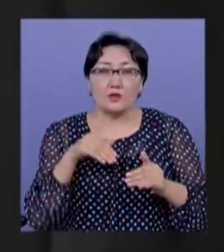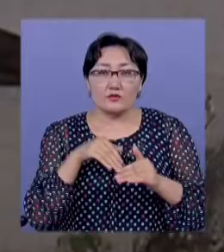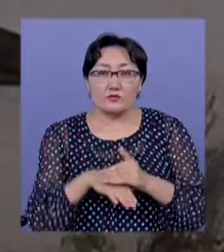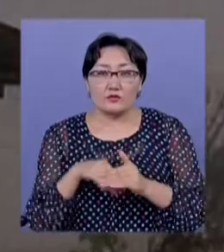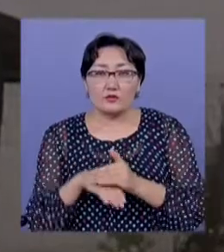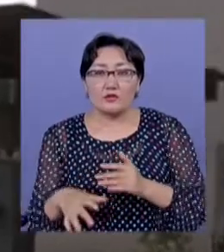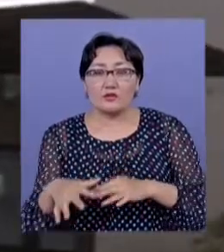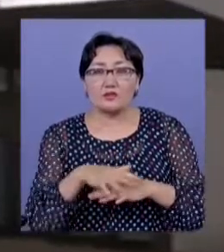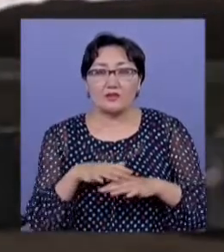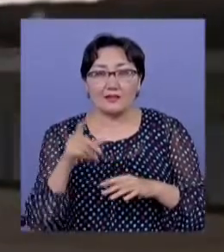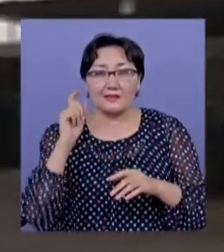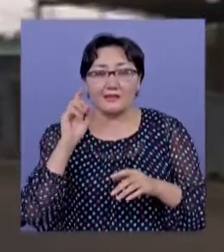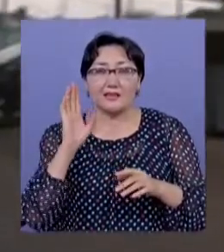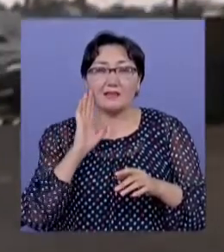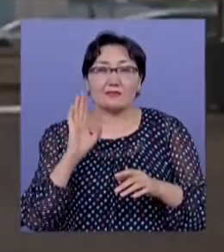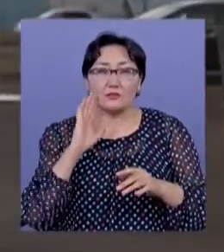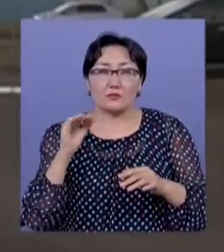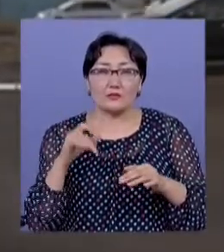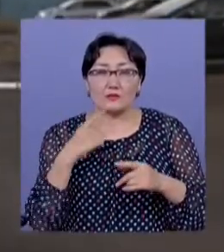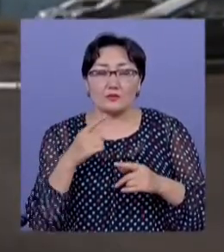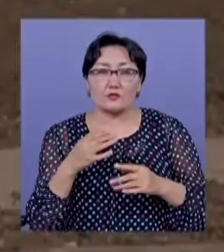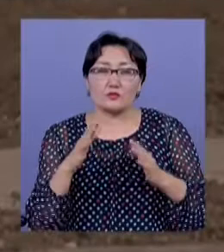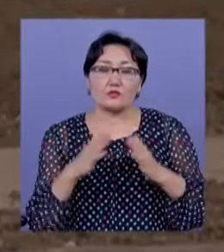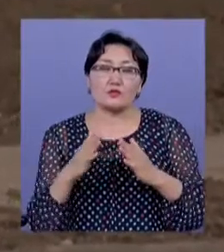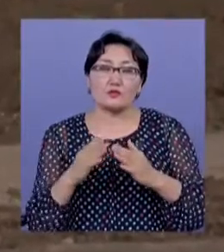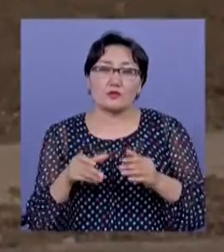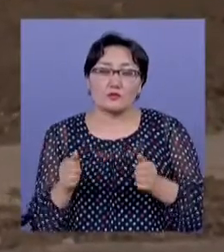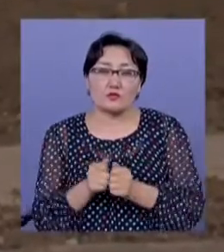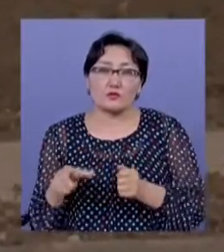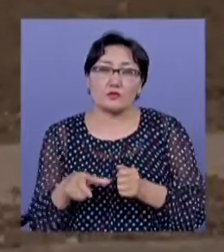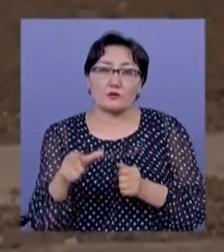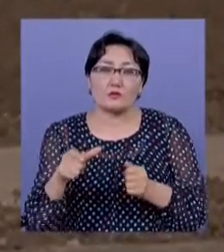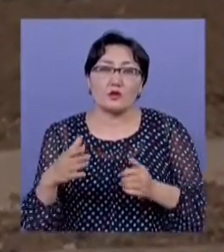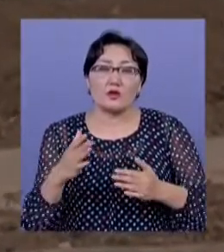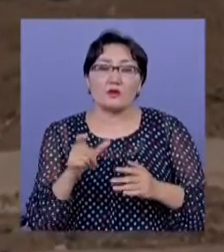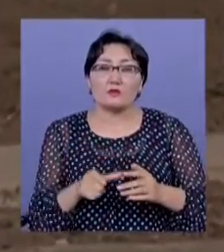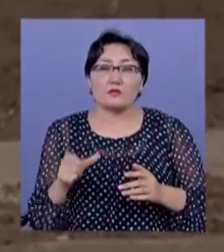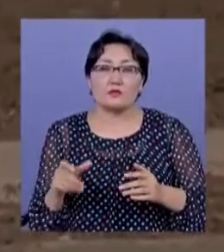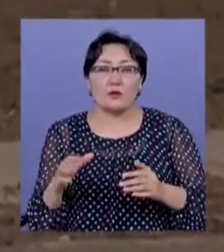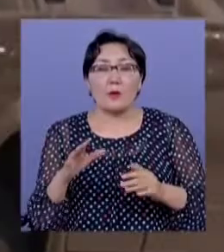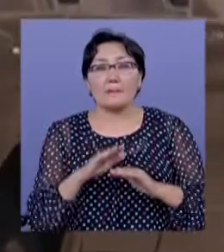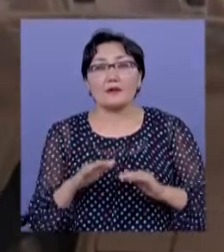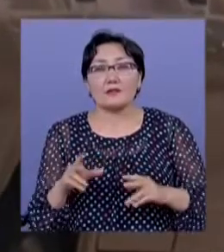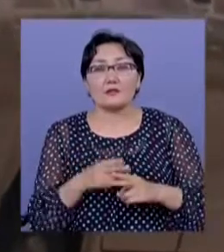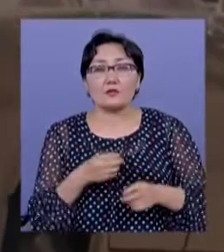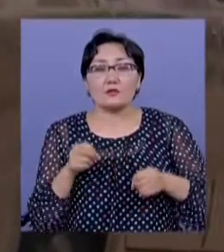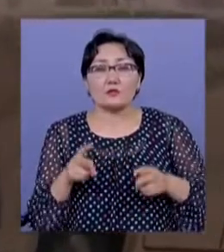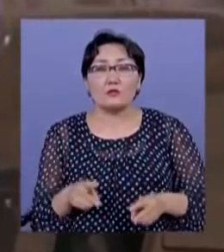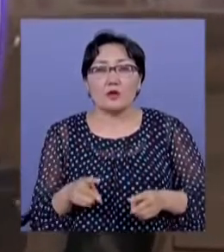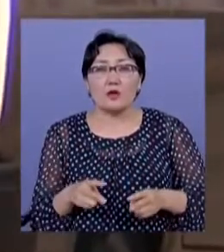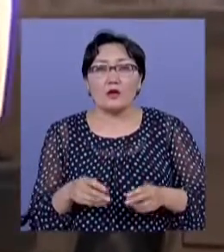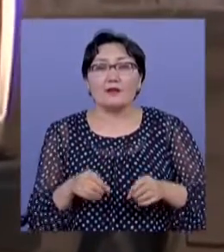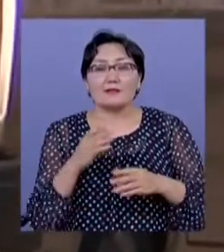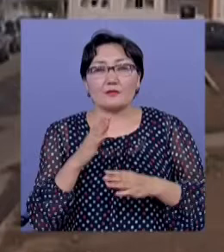жиналатын жаңбыр суынан мезі болғанын жеткізді. Ал үйлері жол жиегіне жақын тұратын жұрт балалардың қауіпсіздігі үшін көшеге жасанды бөгет